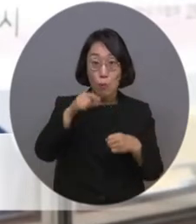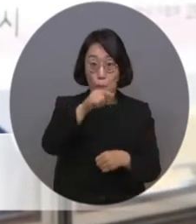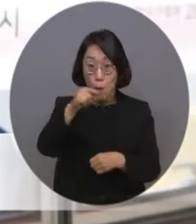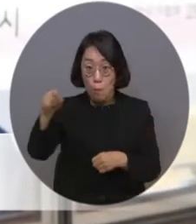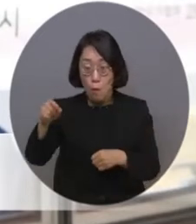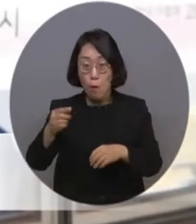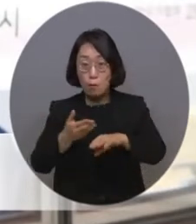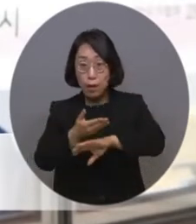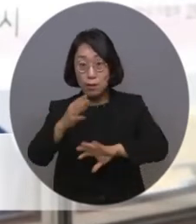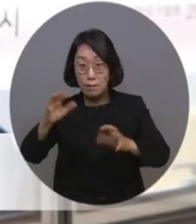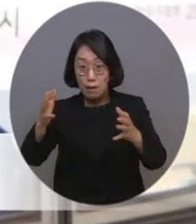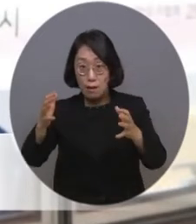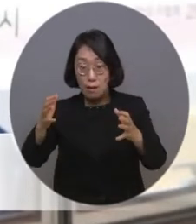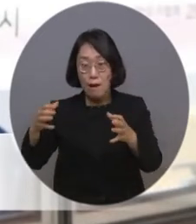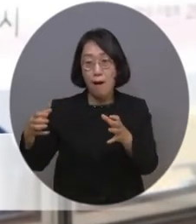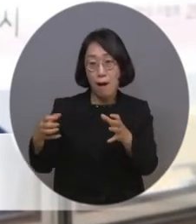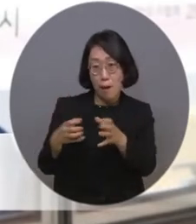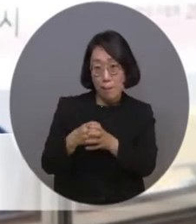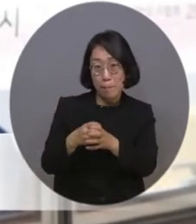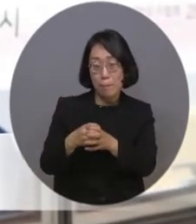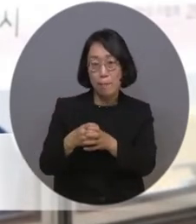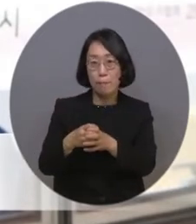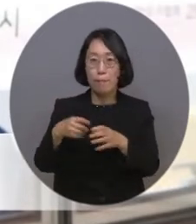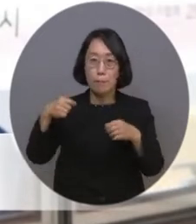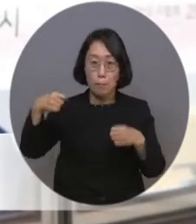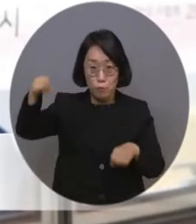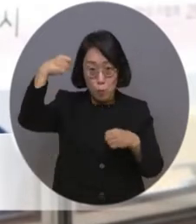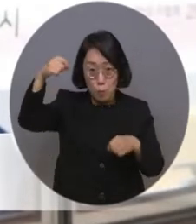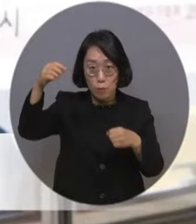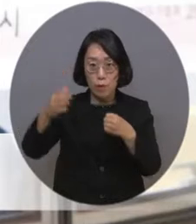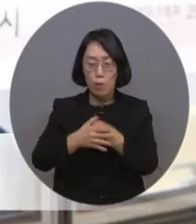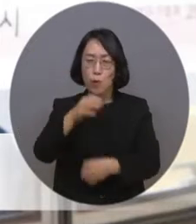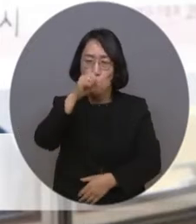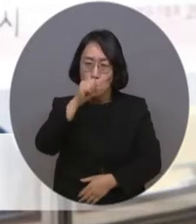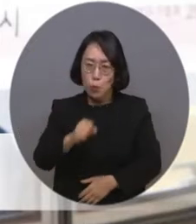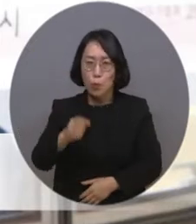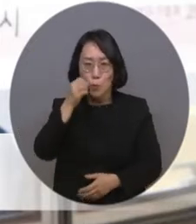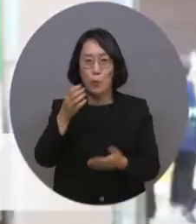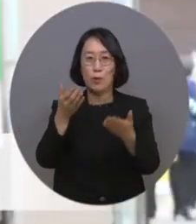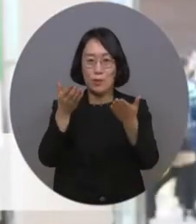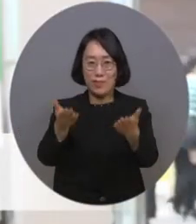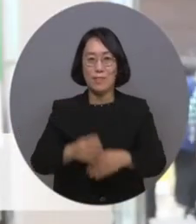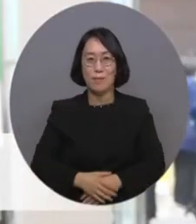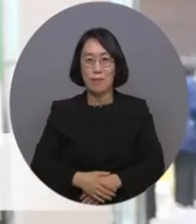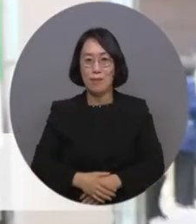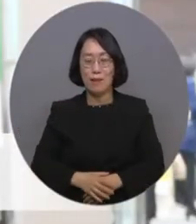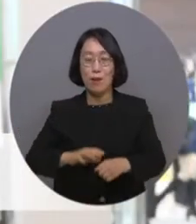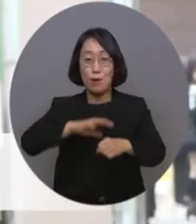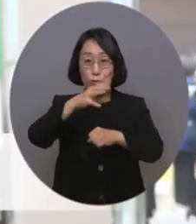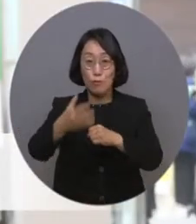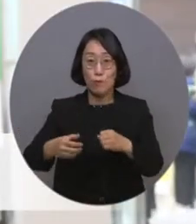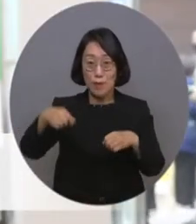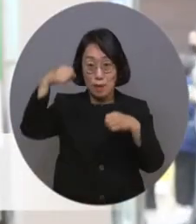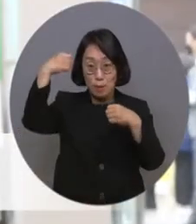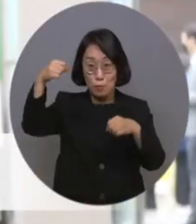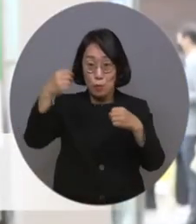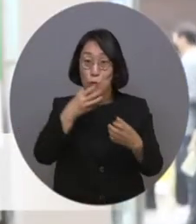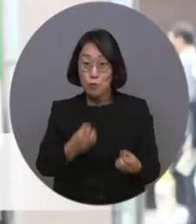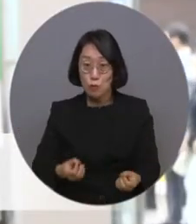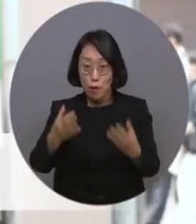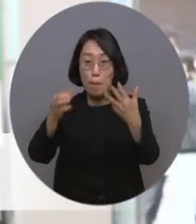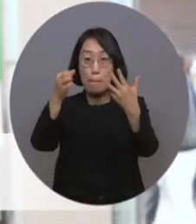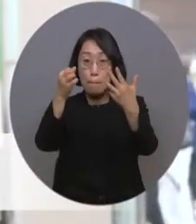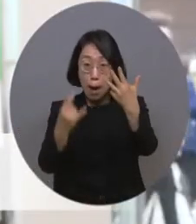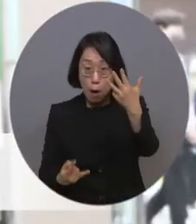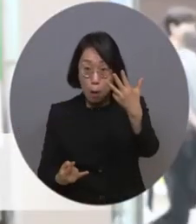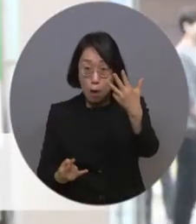해외 작품과 콜라보를 진행을 하고 있고 더 좋은 작품으로 보여드리겠습니다. 국제무용제로서 8회까지